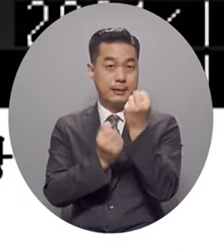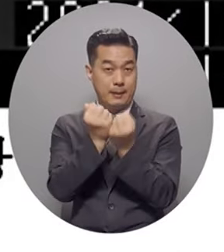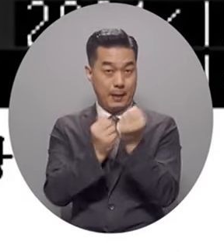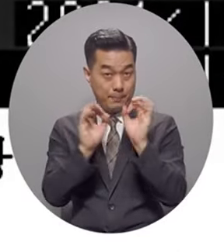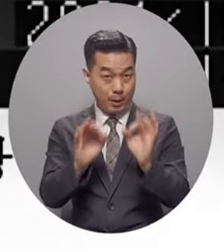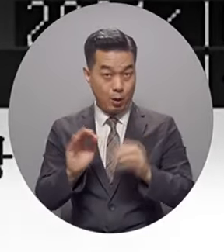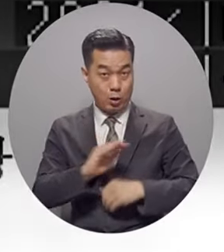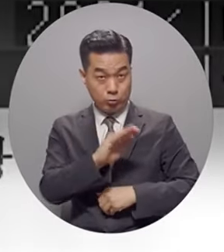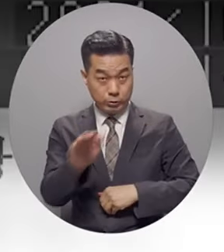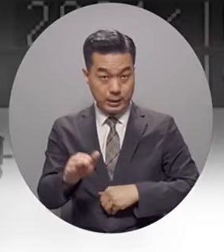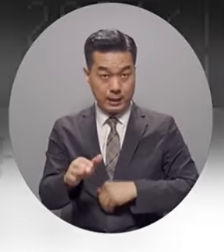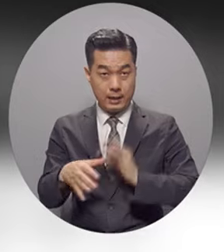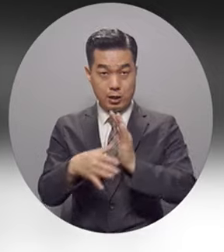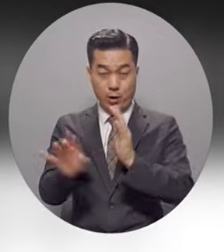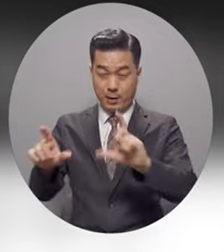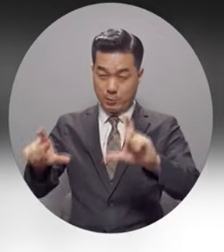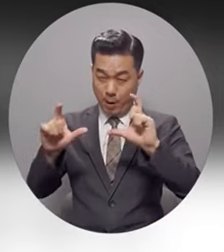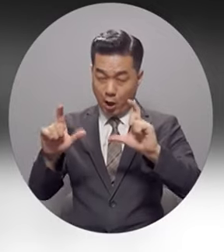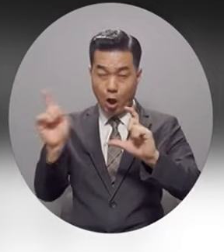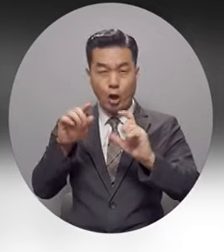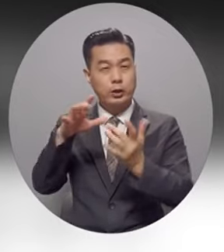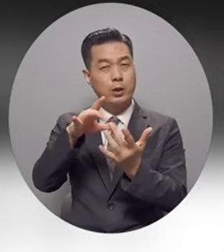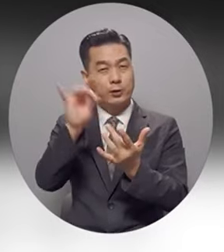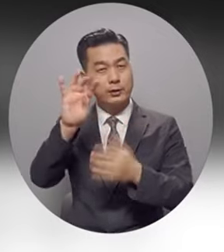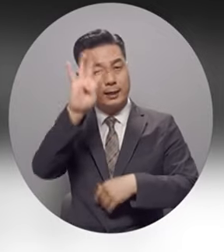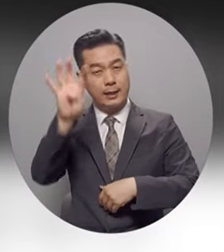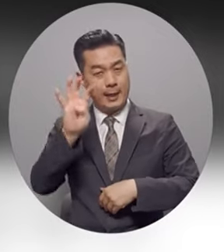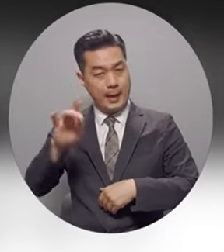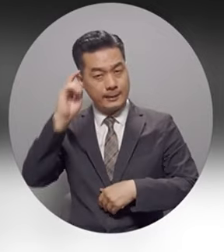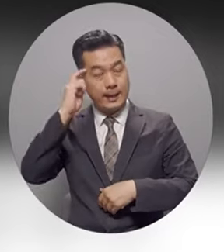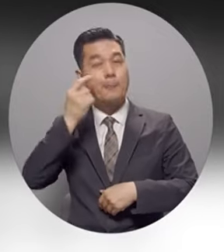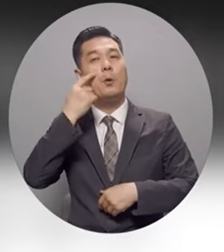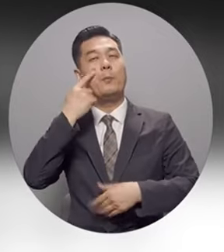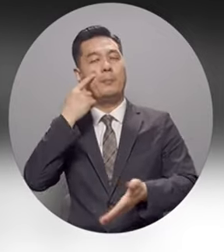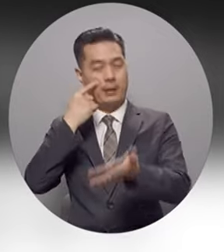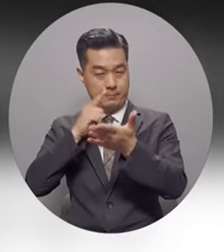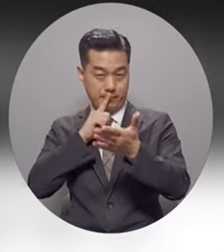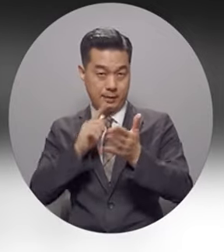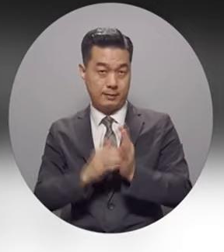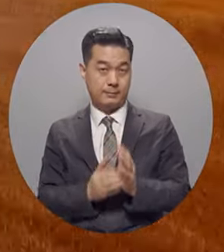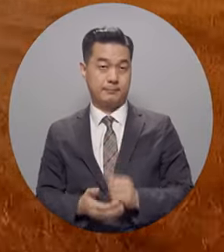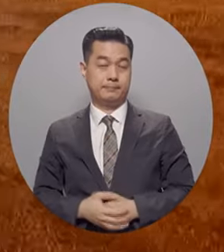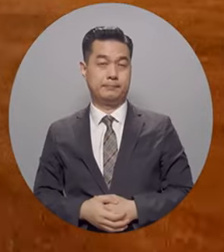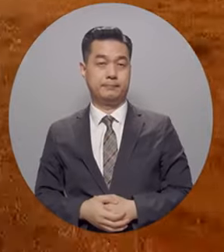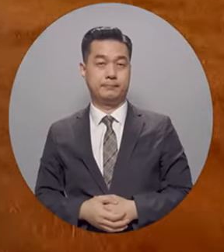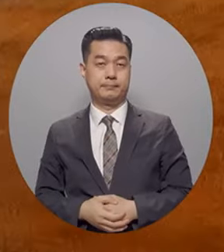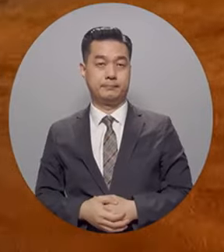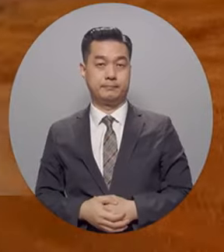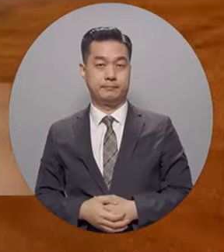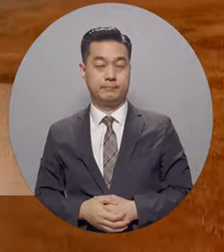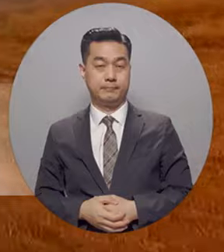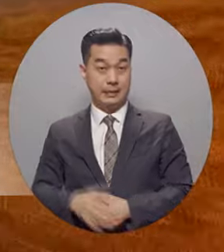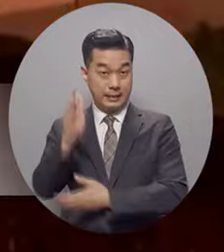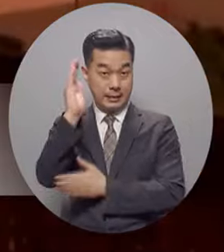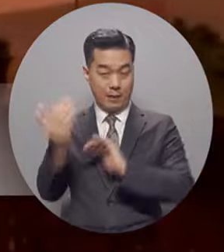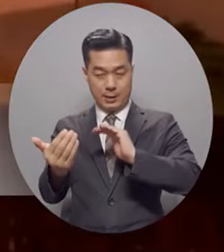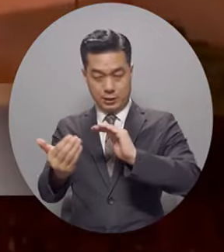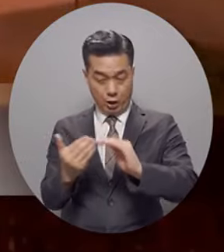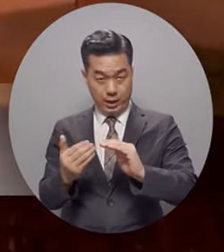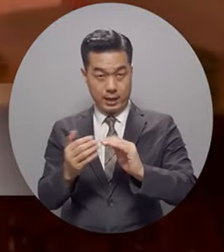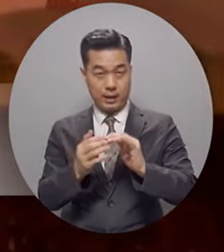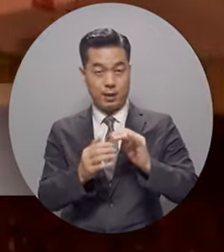우리가 괴멸을 공헌했다 men 어떤 선택을 하겠는지 가늠해 보라고 말했습니다이 담화에 앞서 인민군 총